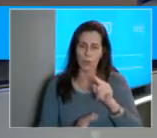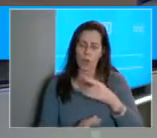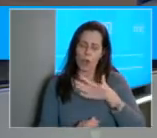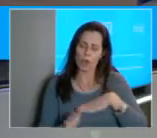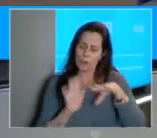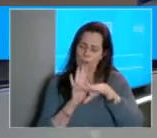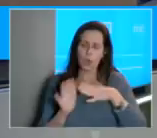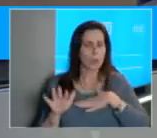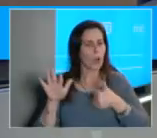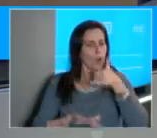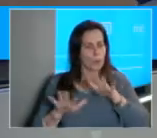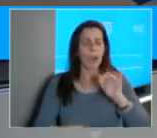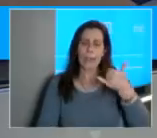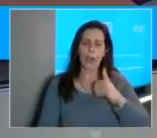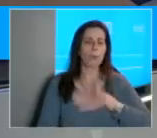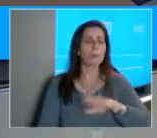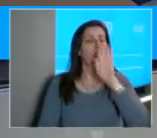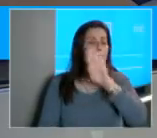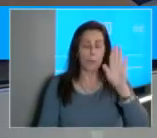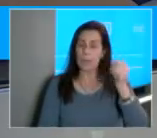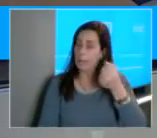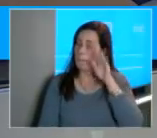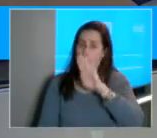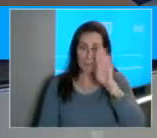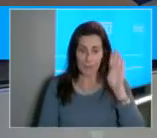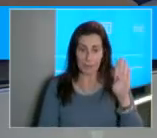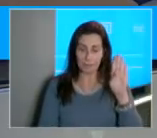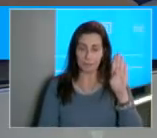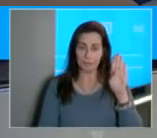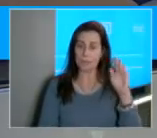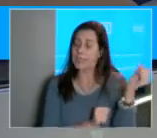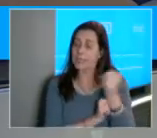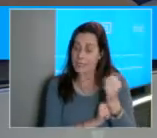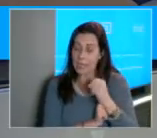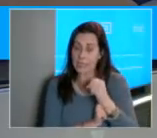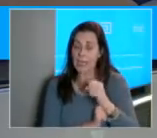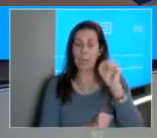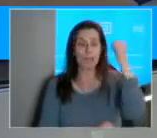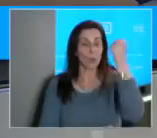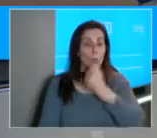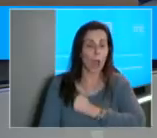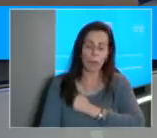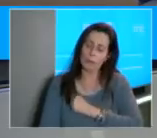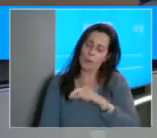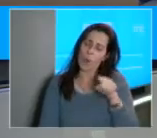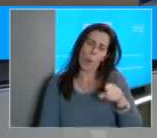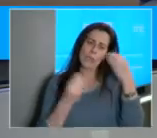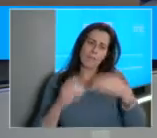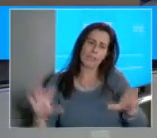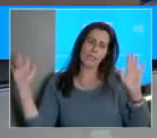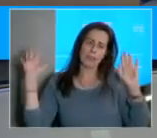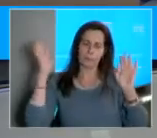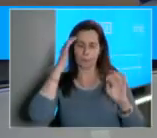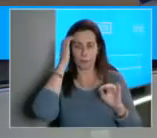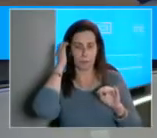קווי יסוד, אנחנו רוצים את ראש הממשלה בנימין נתניהו, אם ראש הממשלה יזלזל בכיפות הסרוגות, הוא יראה דברים אחרים.